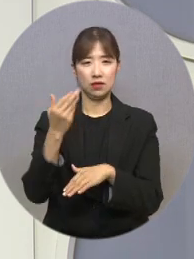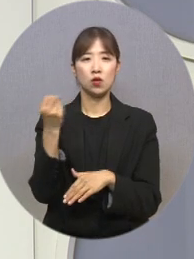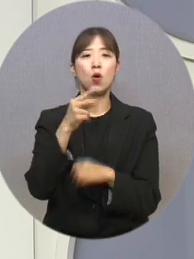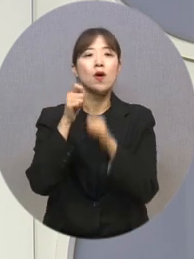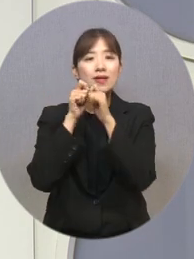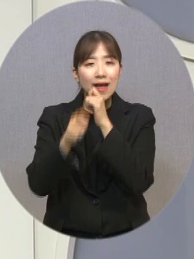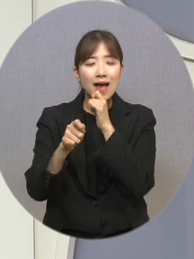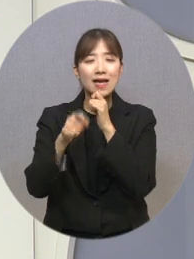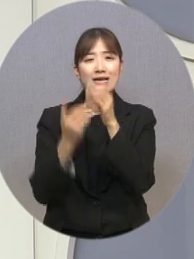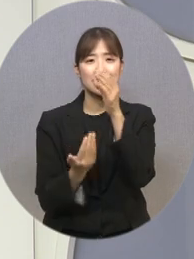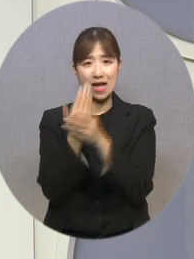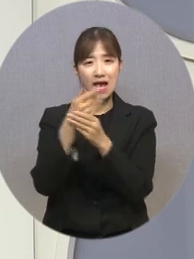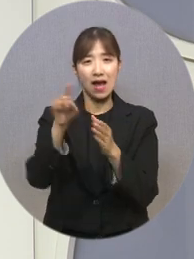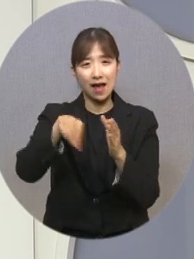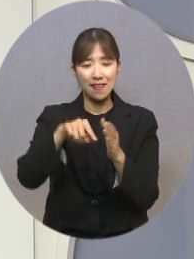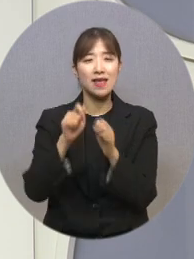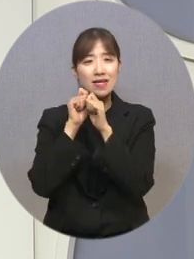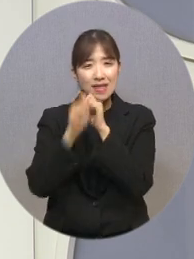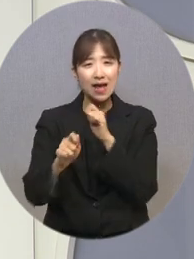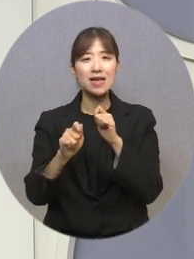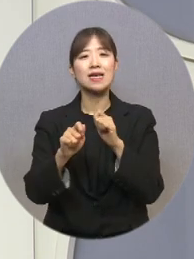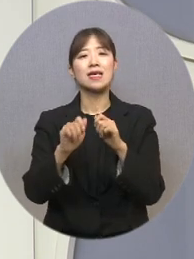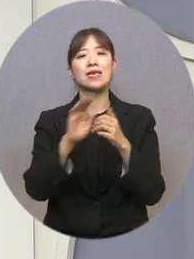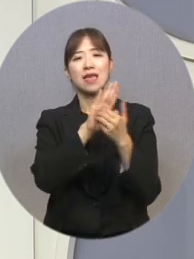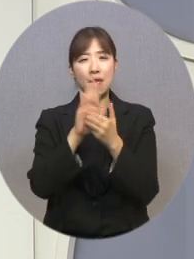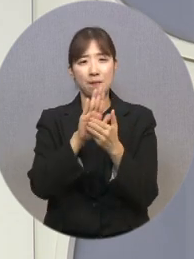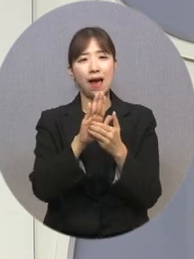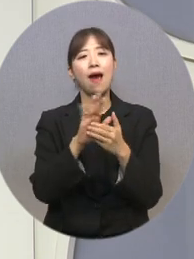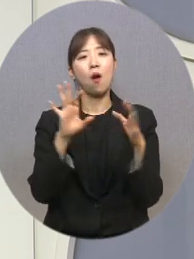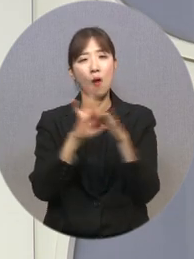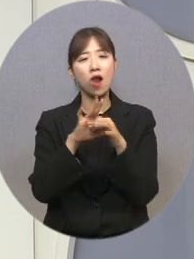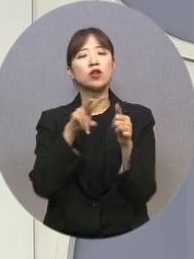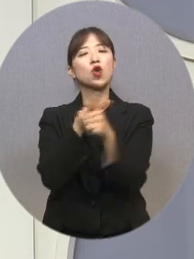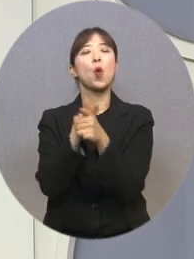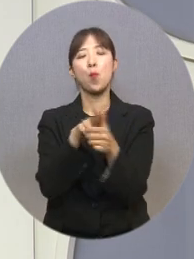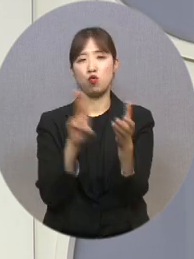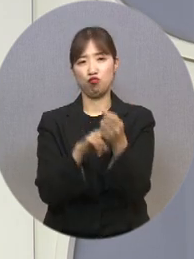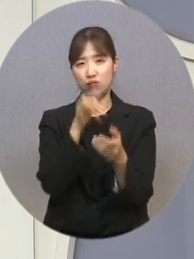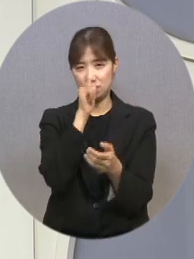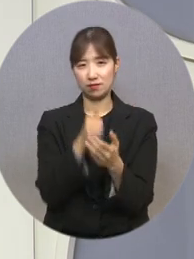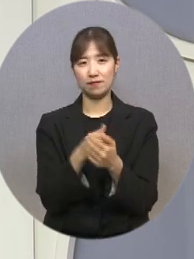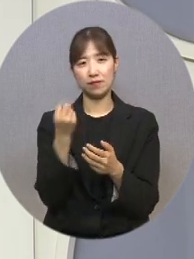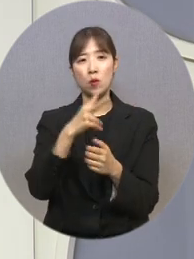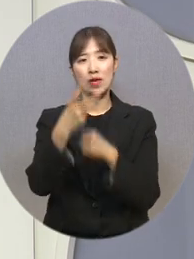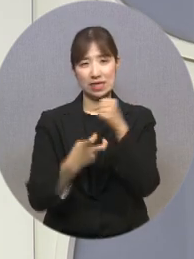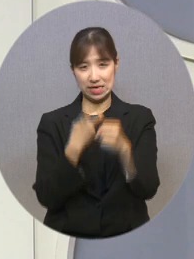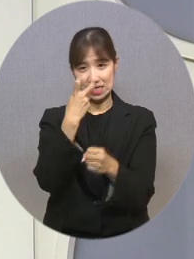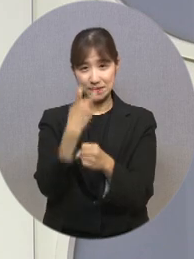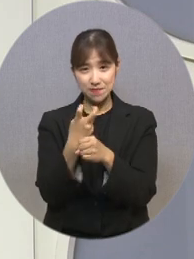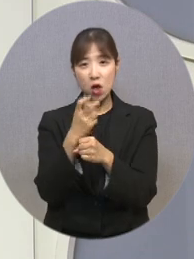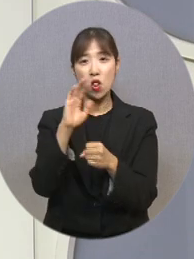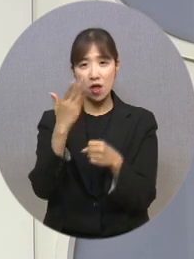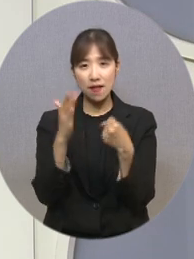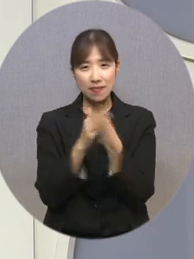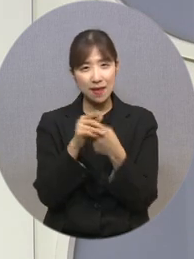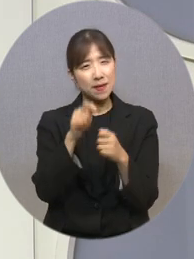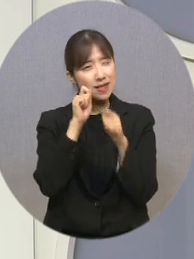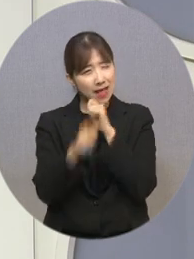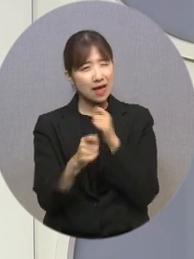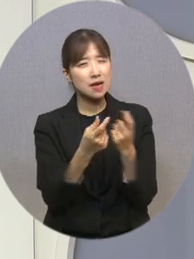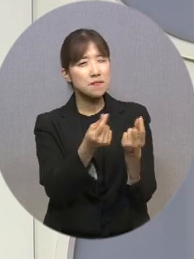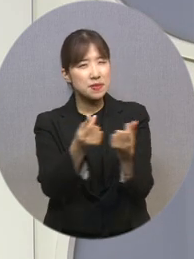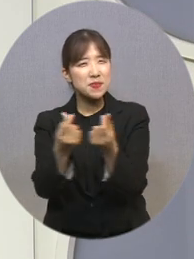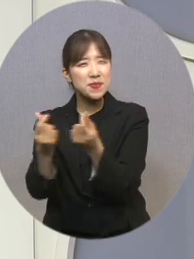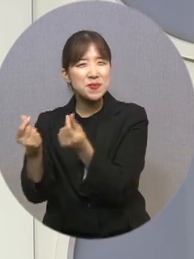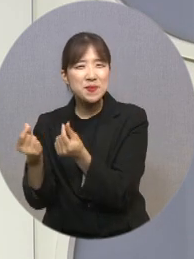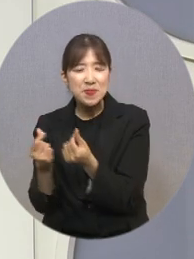사건 안에는 중요한 사기 예방 관점에서 정보들이 숨어 있습니다. 네. 그리고 제가 한 20년 검사하다 보니까 패턴들이 보이더라고요, 사기. 계속